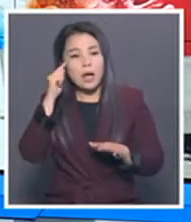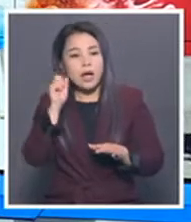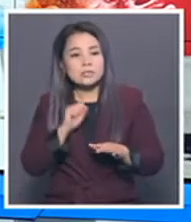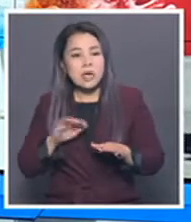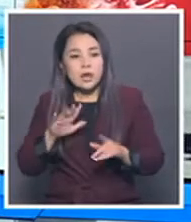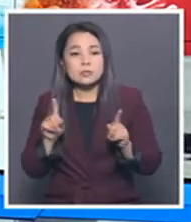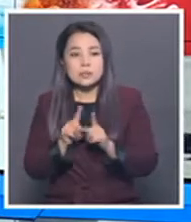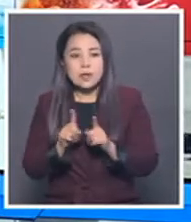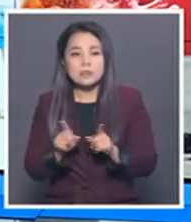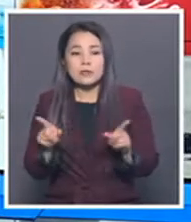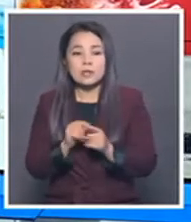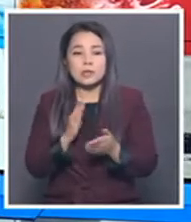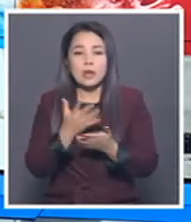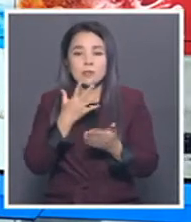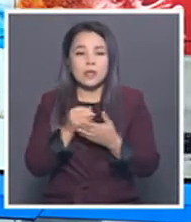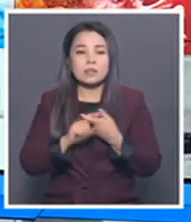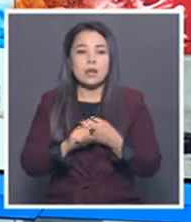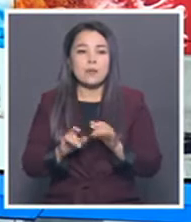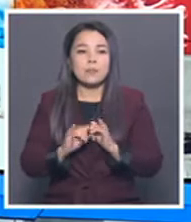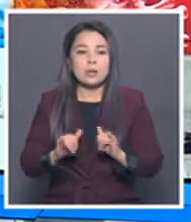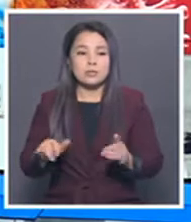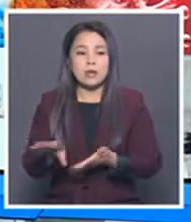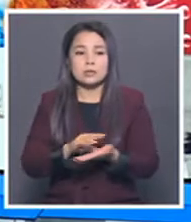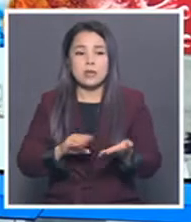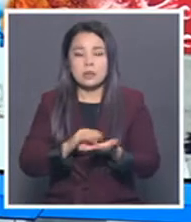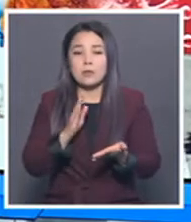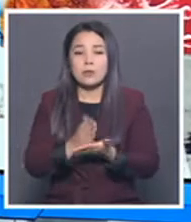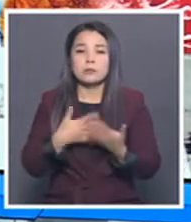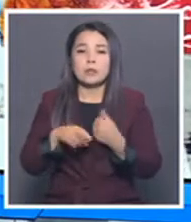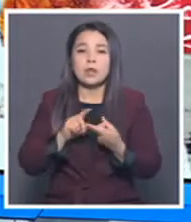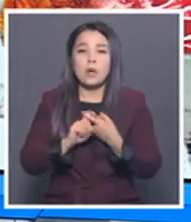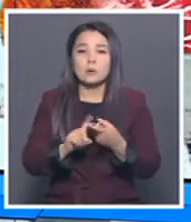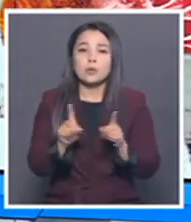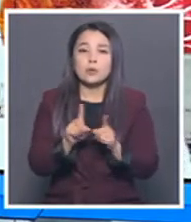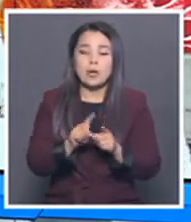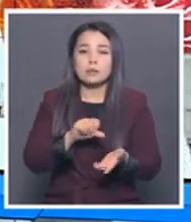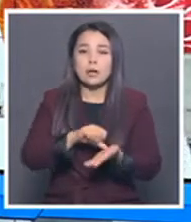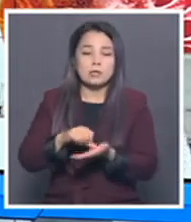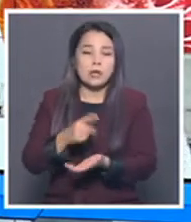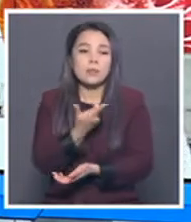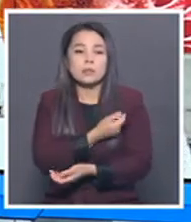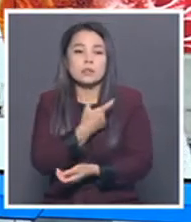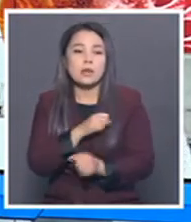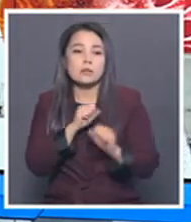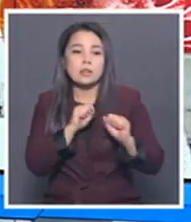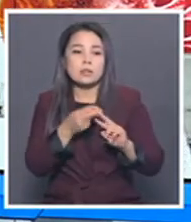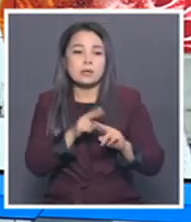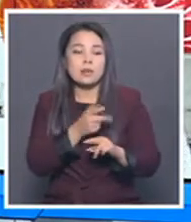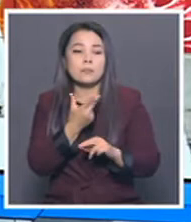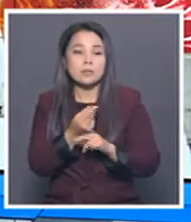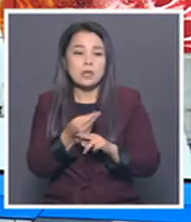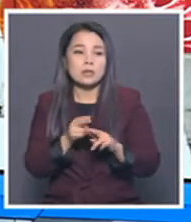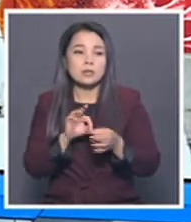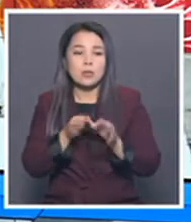бірқатар елдерінде де эпидемия қайта өршіп келеді. Ал ковидке қарсы вакцина өндіруге кіріскен Ресейде бубон обасының